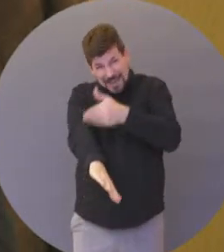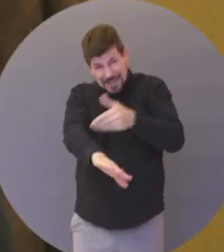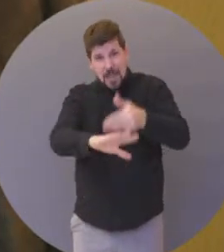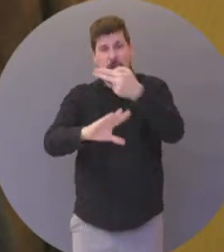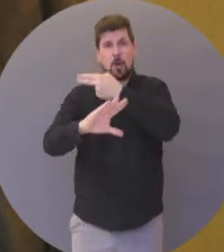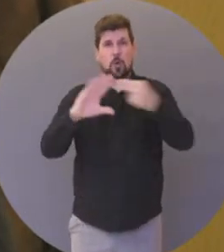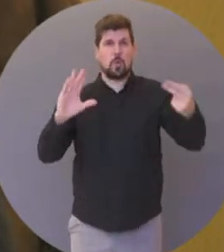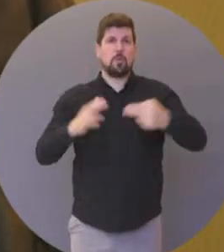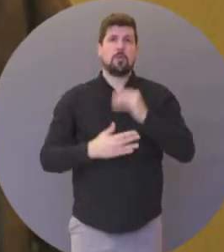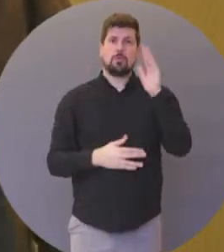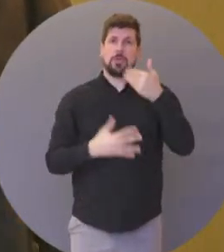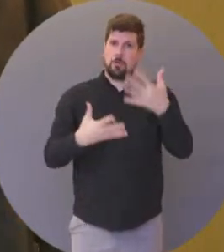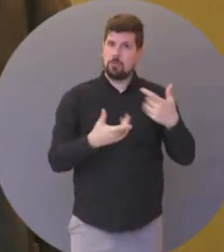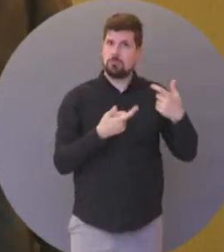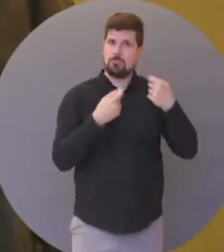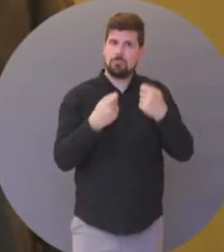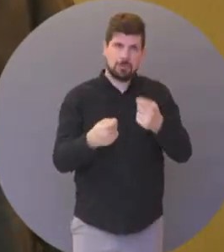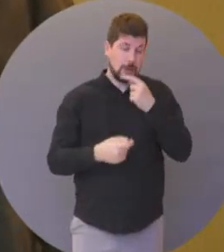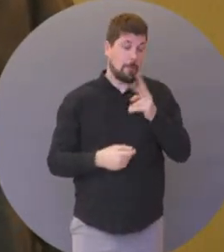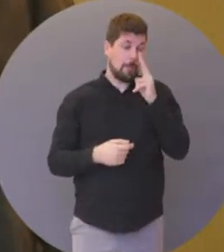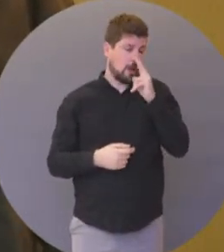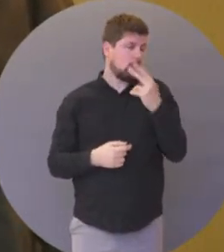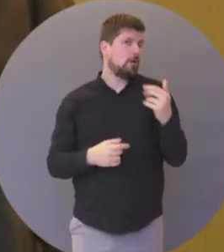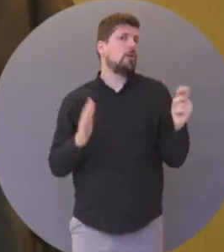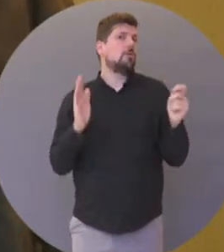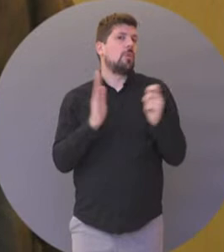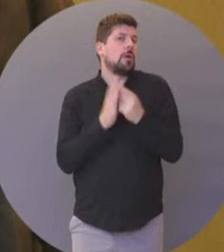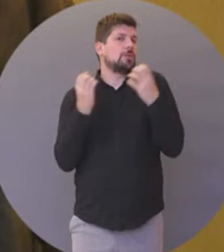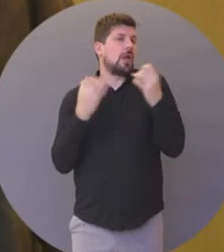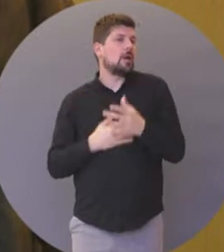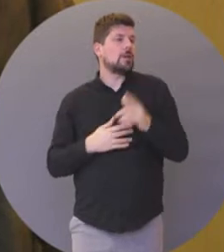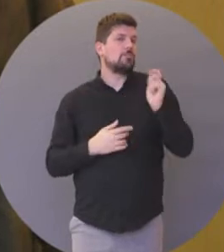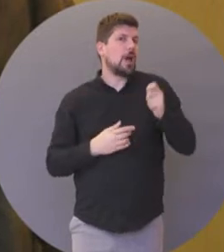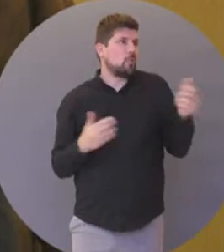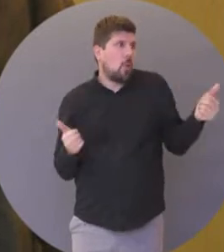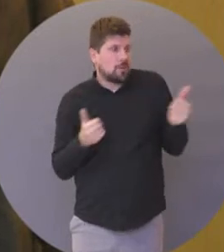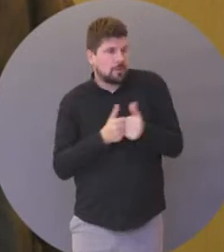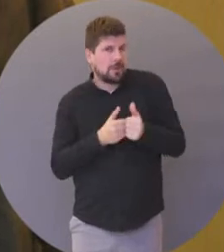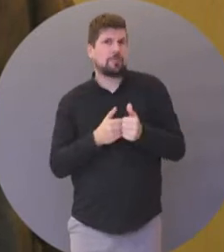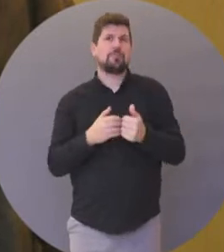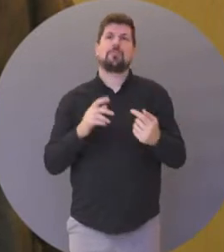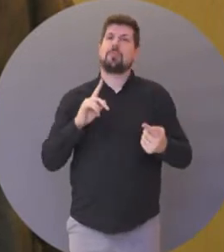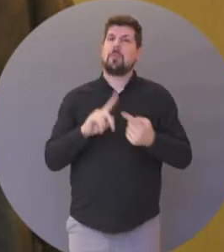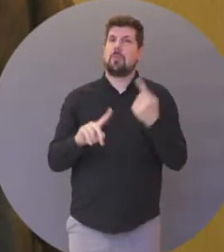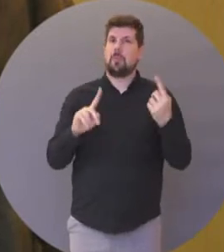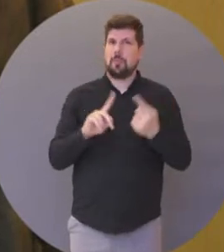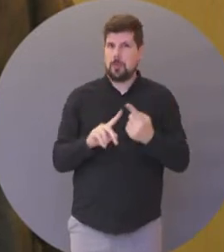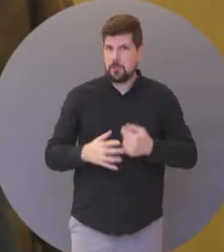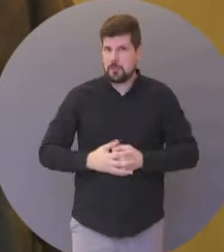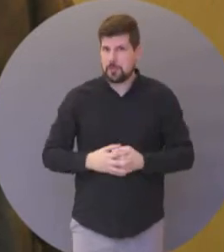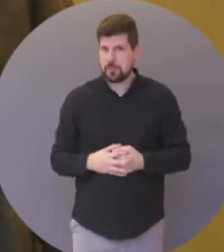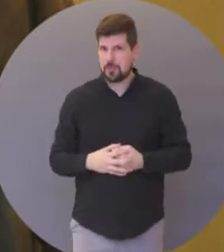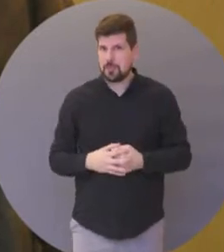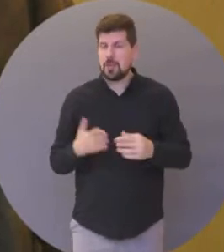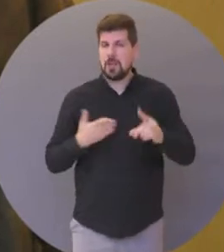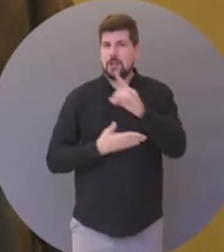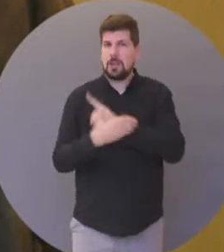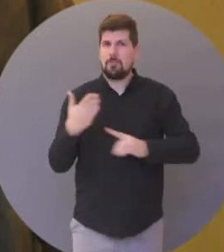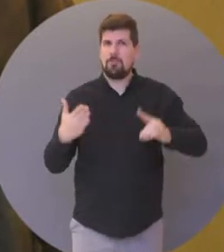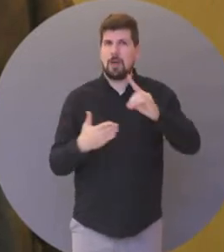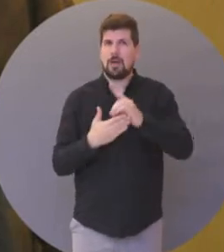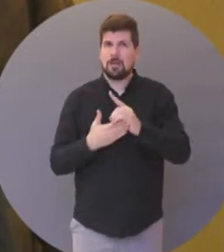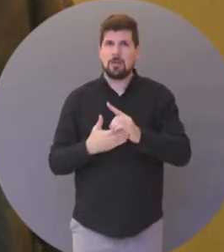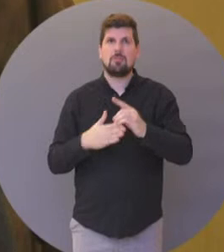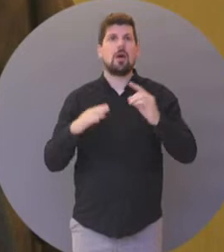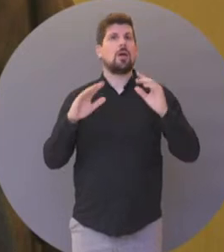insister là-dessus c'était assez drôle j'étais avec Stéphane marteau quand ça m'est arrivé important un décidant économique important notre département m'a